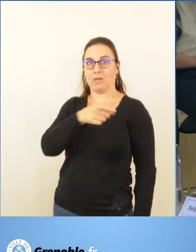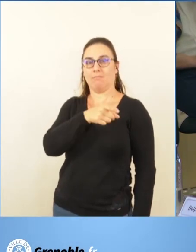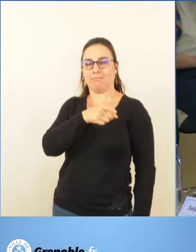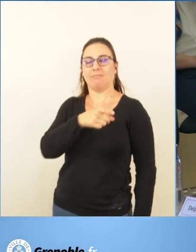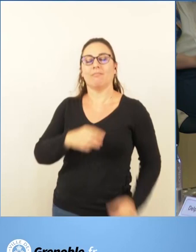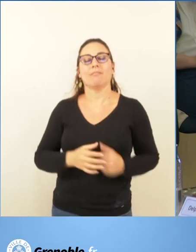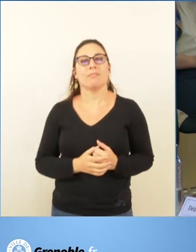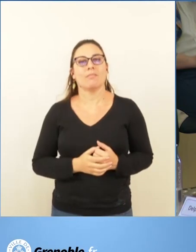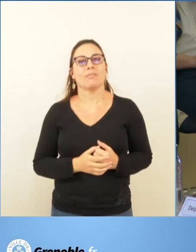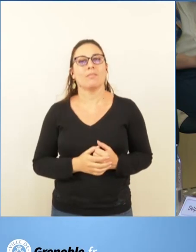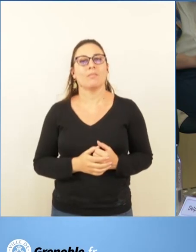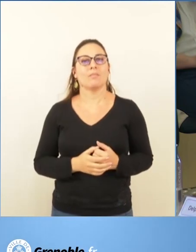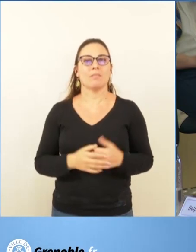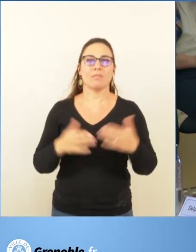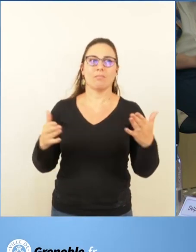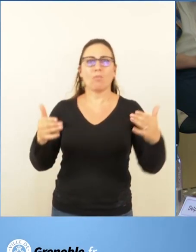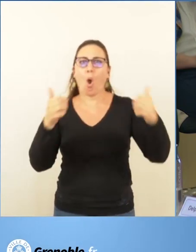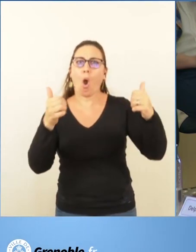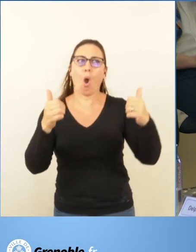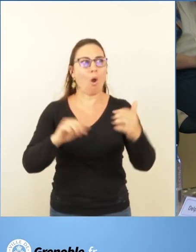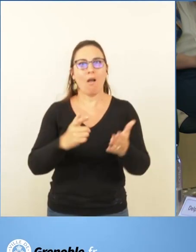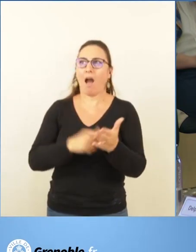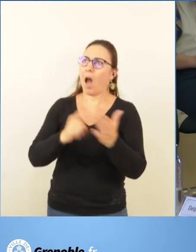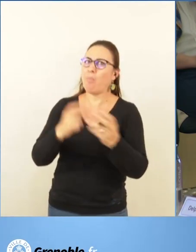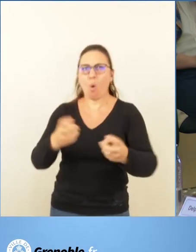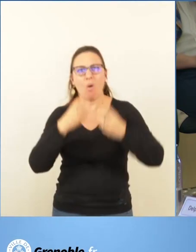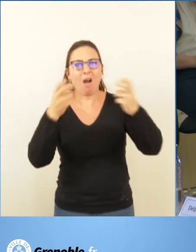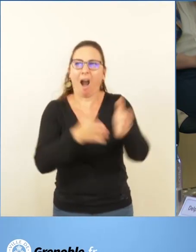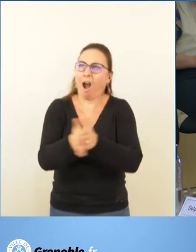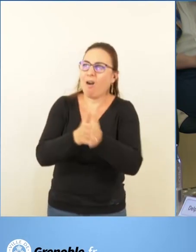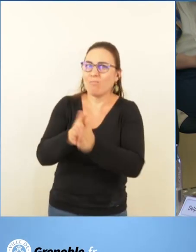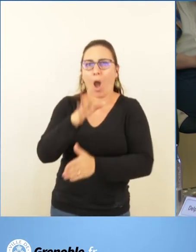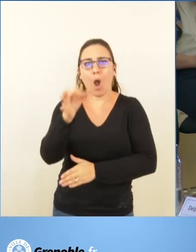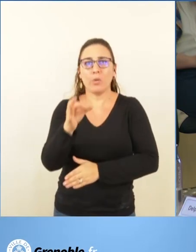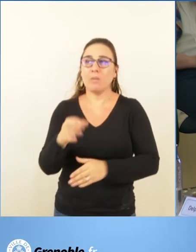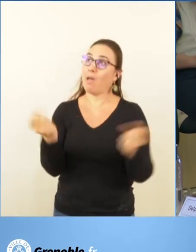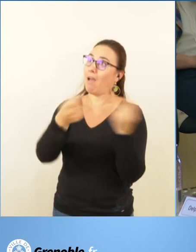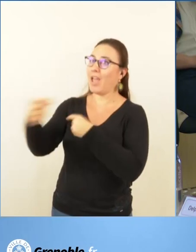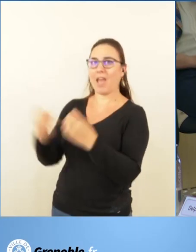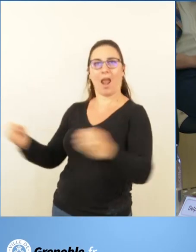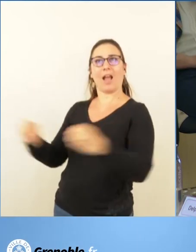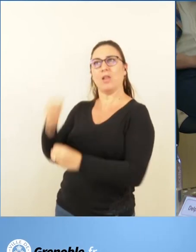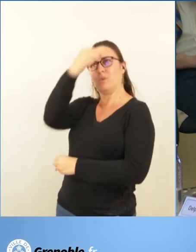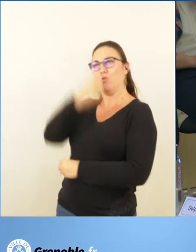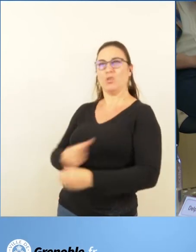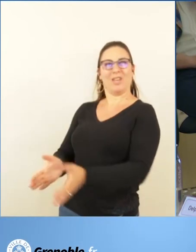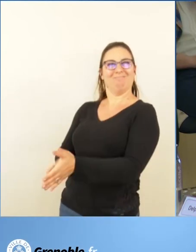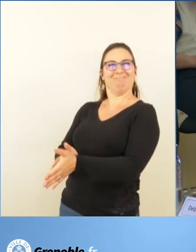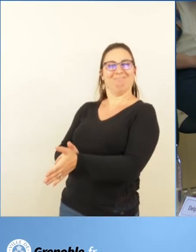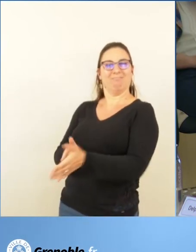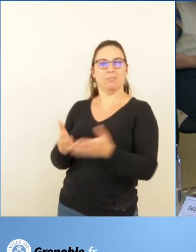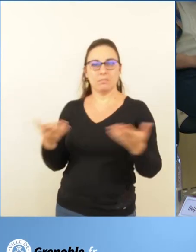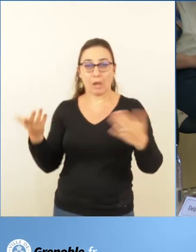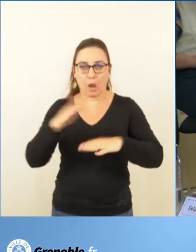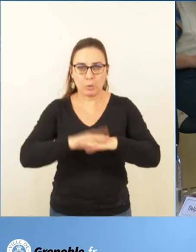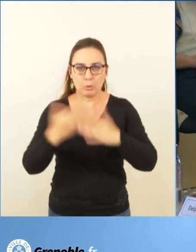que c'était super ils allaient payer plus de taxes foncières mais que comme ça ils auraient la gratuité des musées en fait les